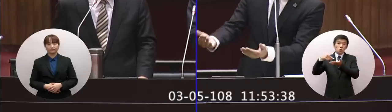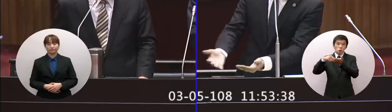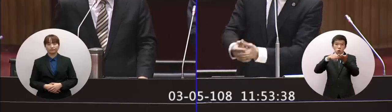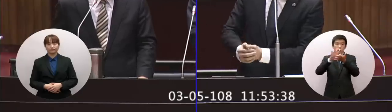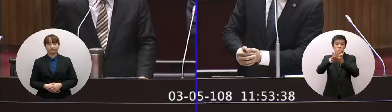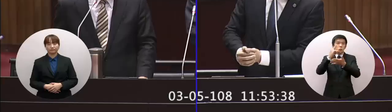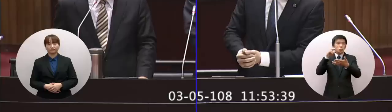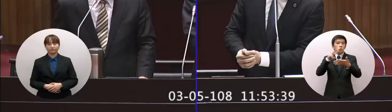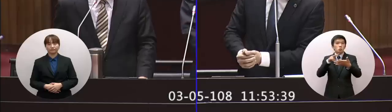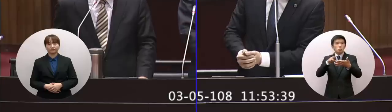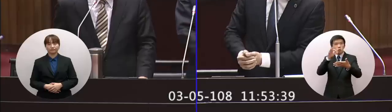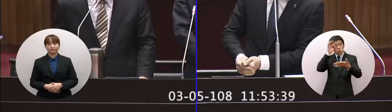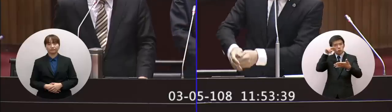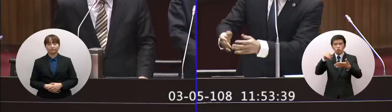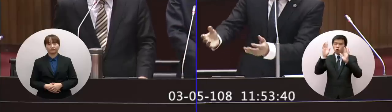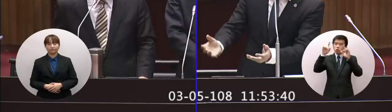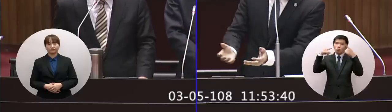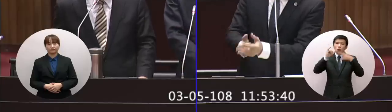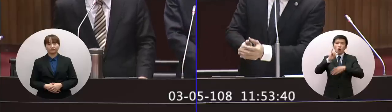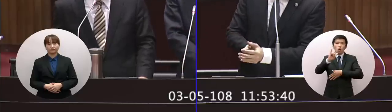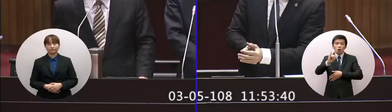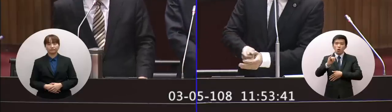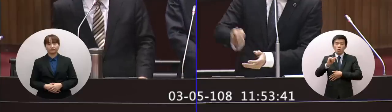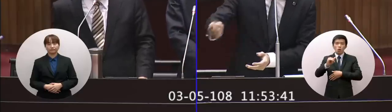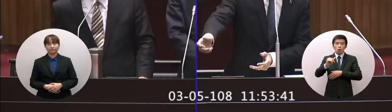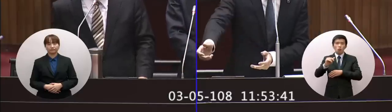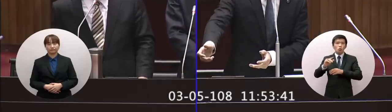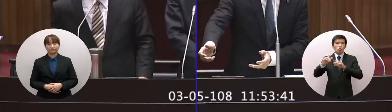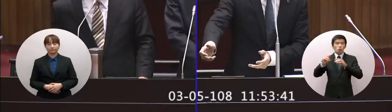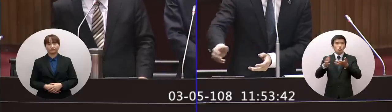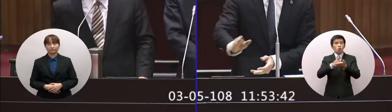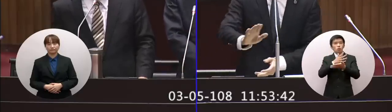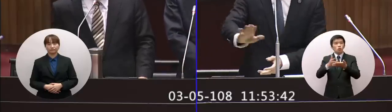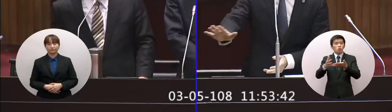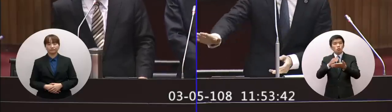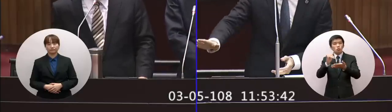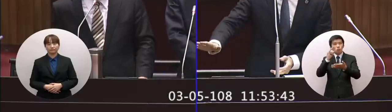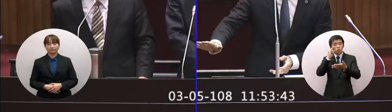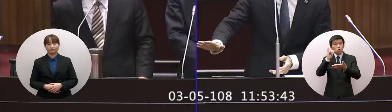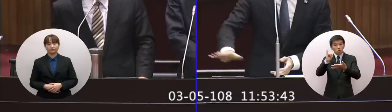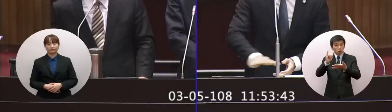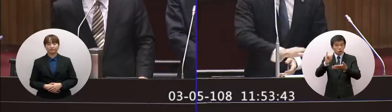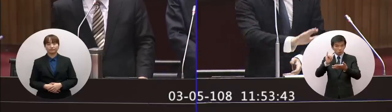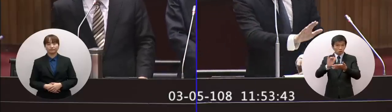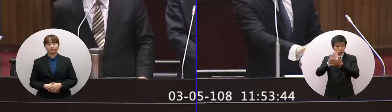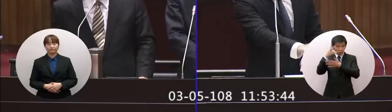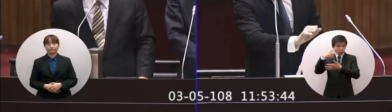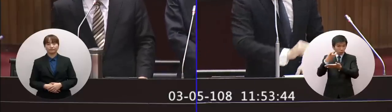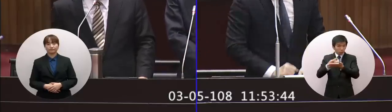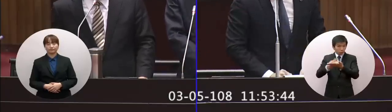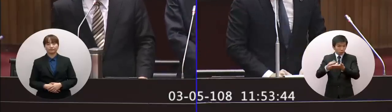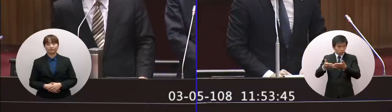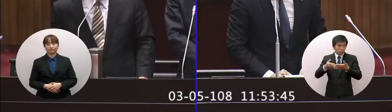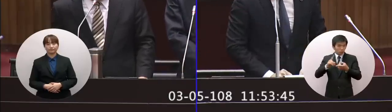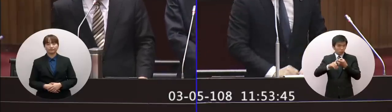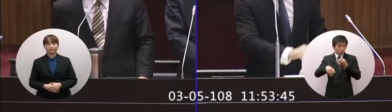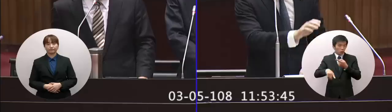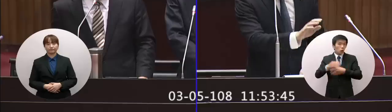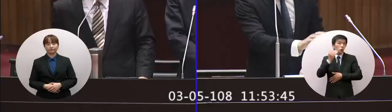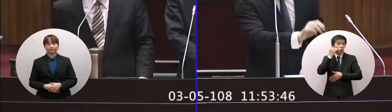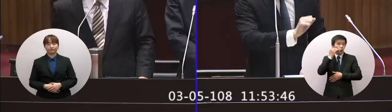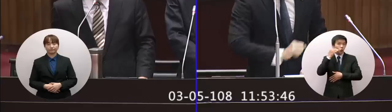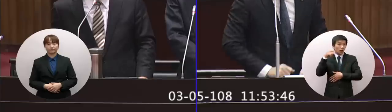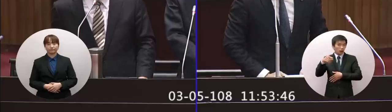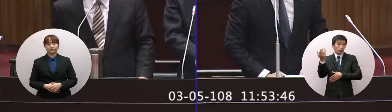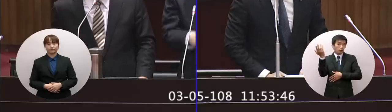划书看起来就较正常啊吼，形体看起来较正常，就讲阁会使啊，都毋是安尼啊嘛吼。你若有违规过吼，